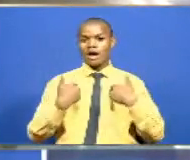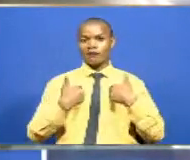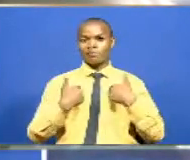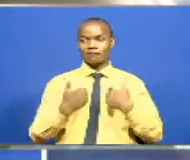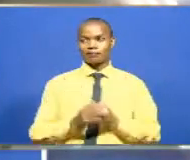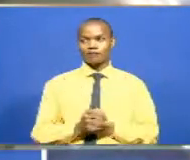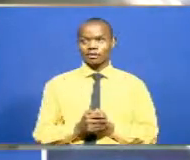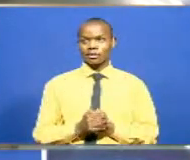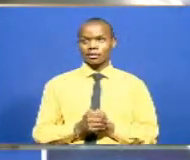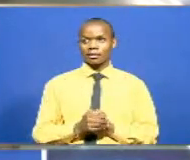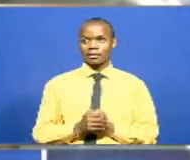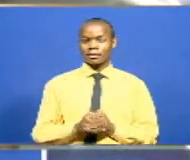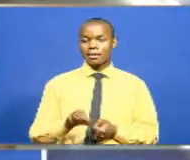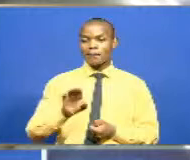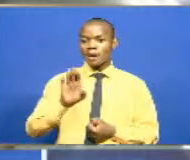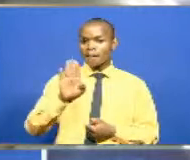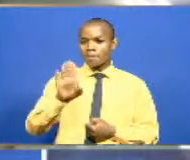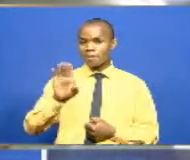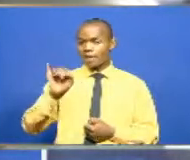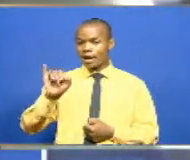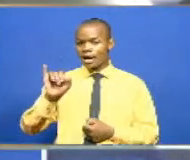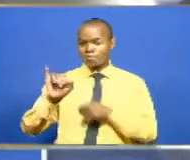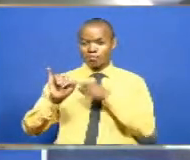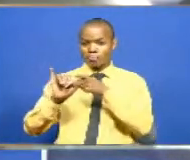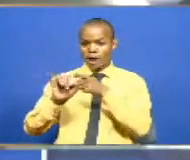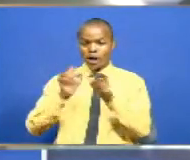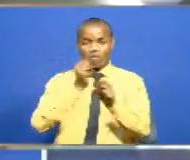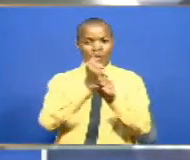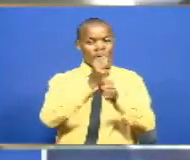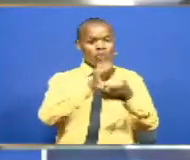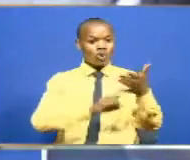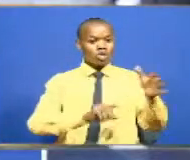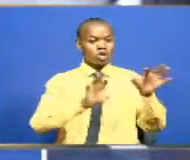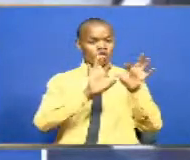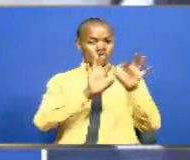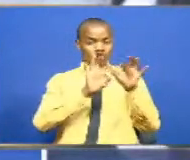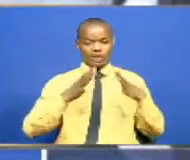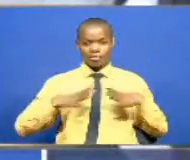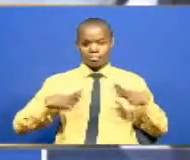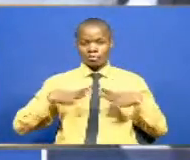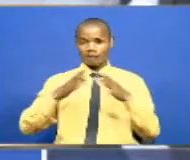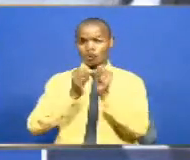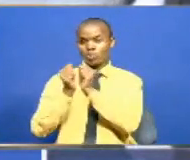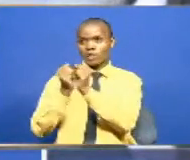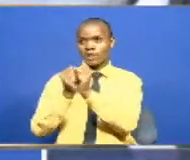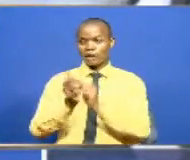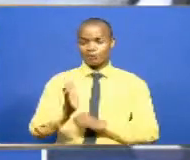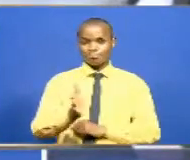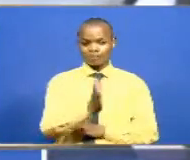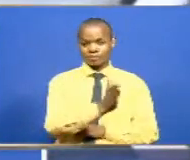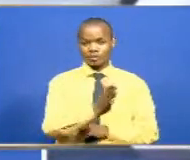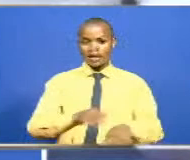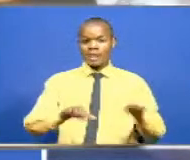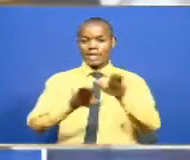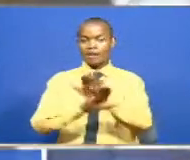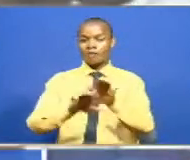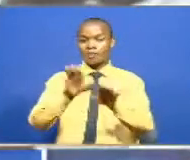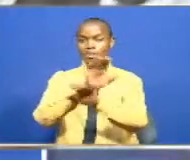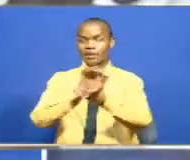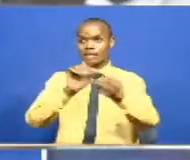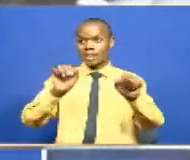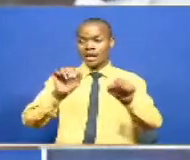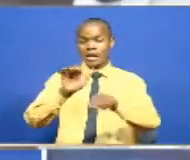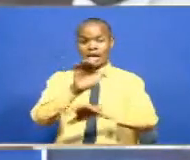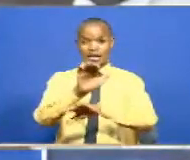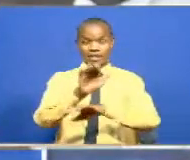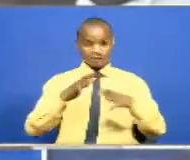BBI is going to bring this country together and hold this country together. Na naibu wa rais William Ruto ametoa wito kwa umoja miongoni